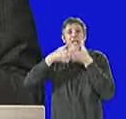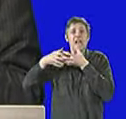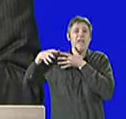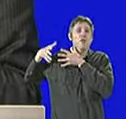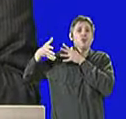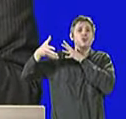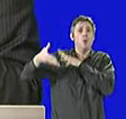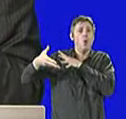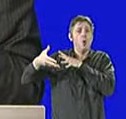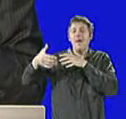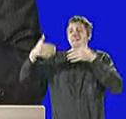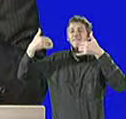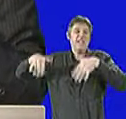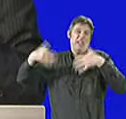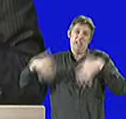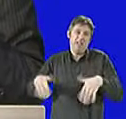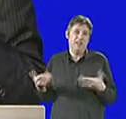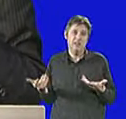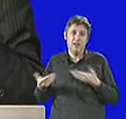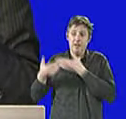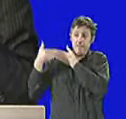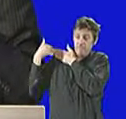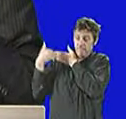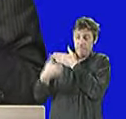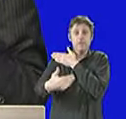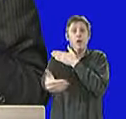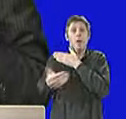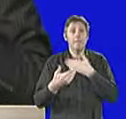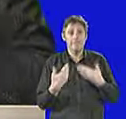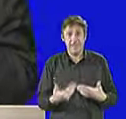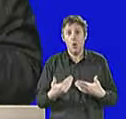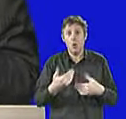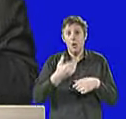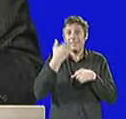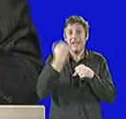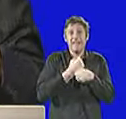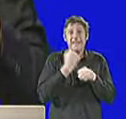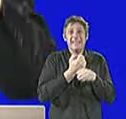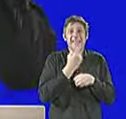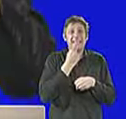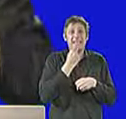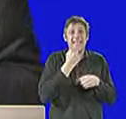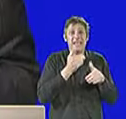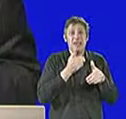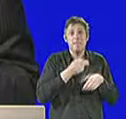De plus en plus, la qualité du travail l'emportera sur la quantité.